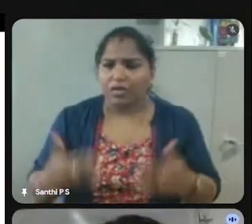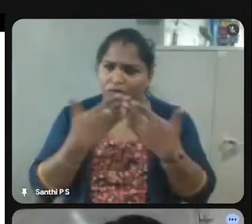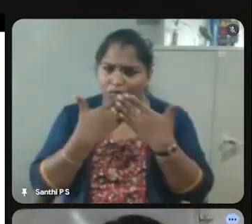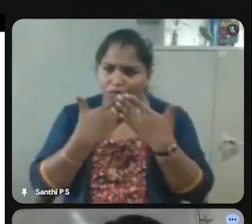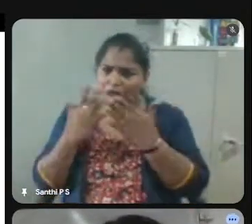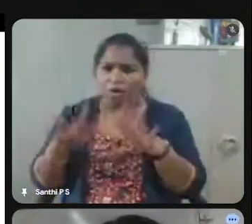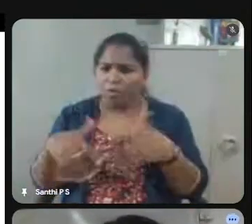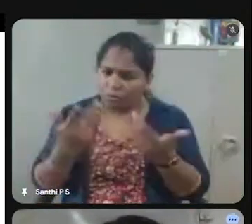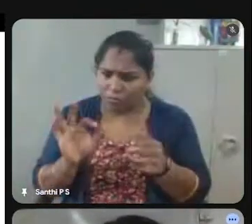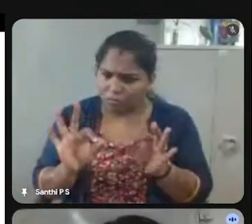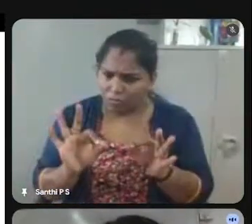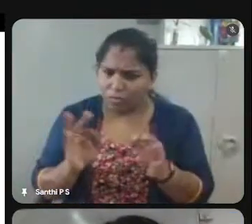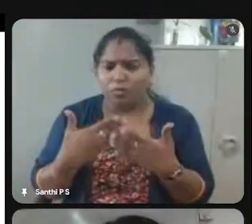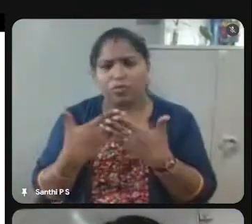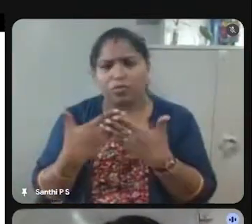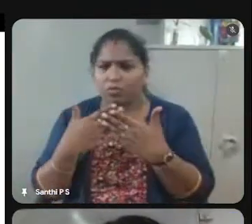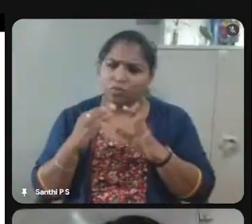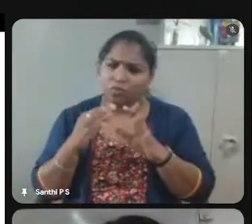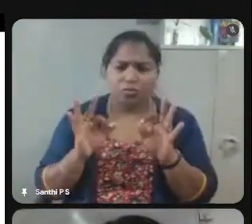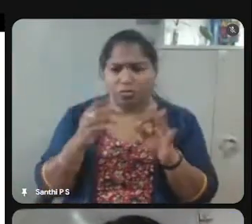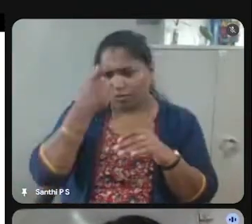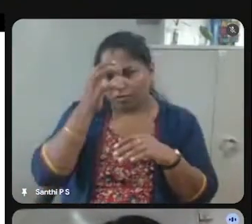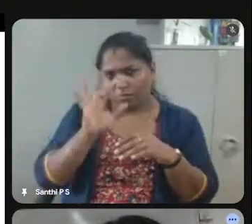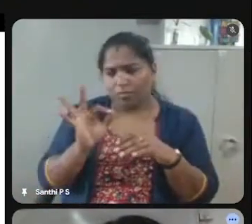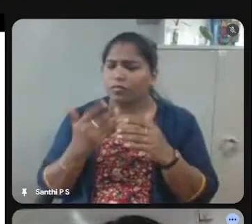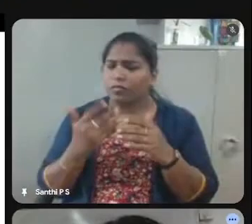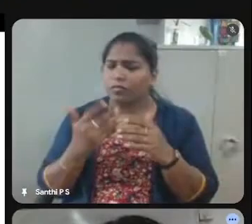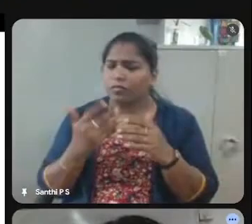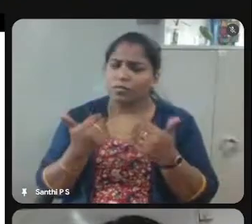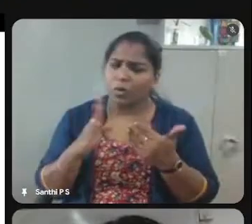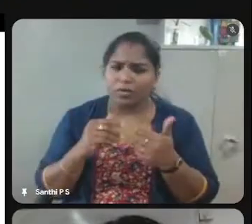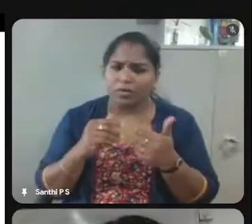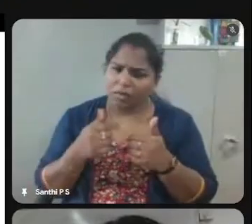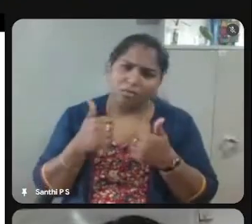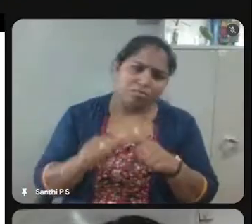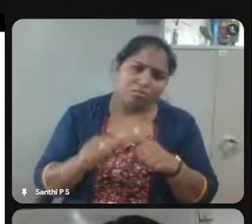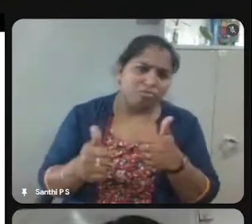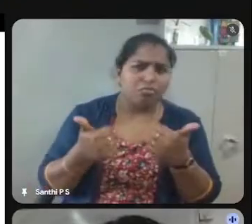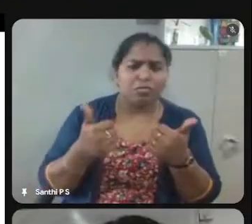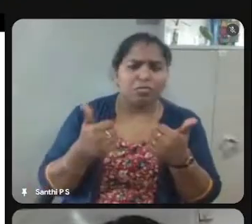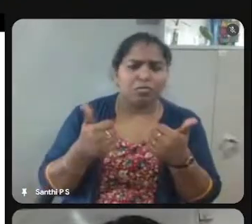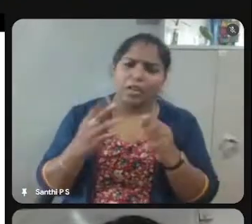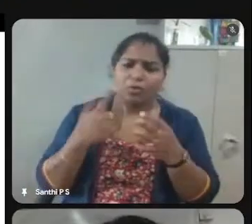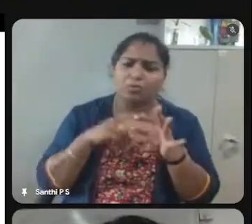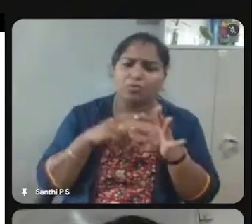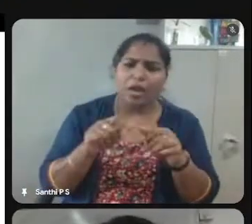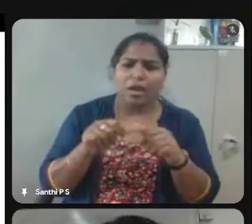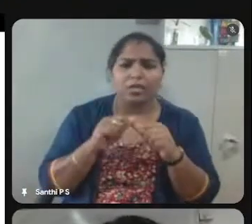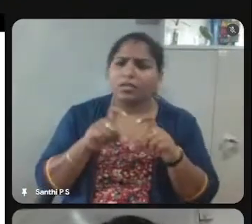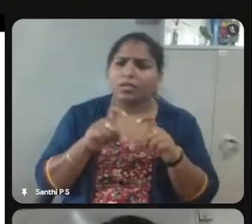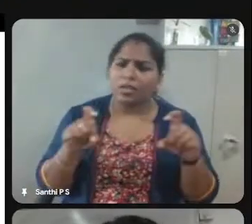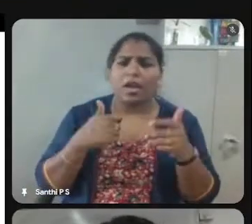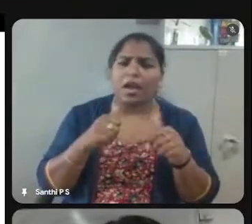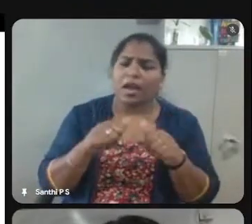കുഴപ്പമില്ല? ഇല്ല, സ്കൂളിൽ എല്ലാവരും അവര് പറയും നല്ല ഇതാണ്, ഭയങ്കര എക്സലന്റ് ആണ്, എല്ലാം ചോദിച്ചാൽ പറഞ്ഞത്. അപ്പൊ അവളെ ആൻസർ